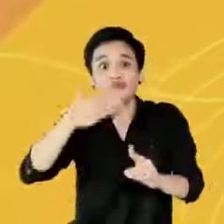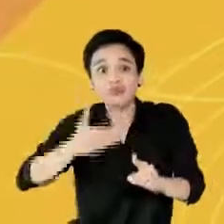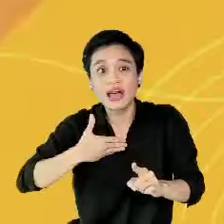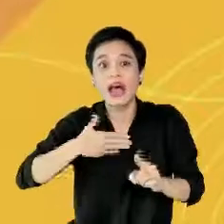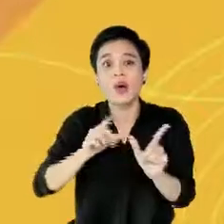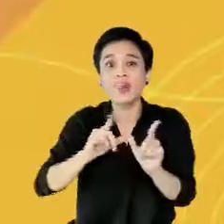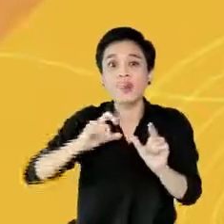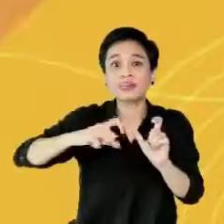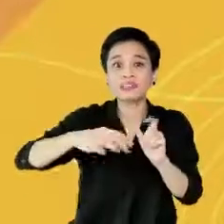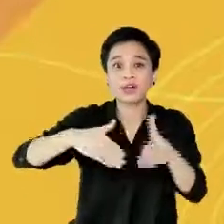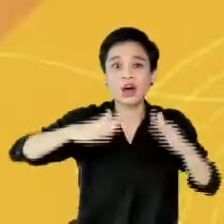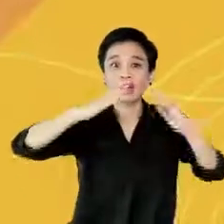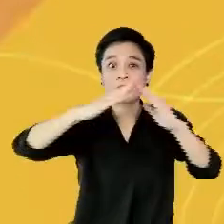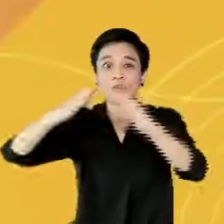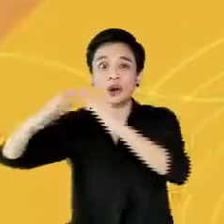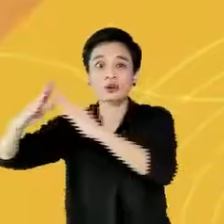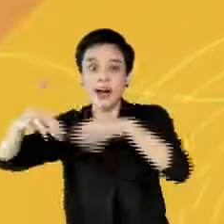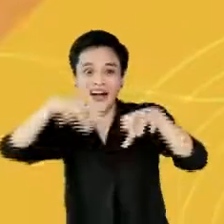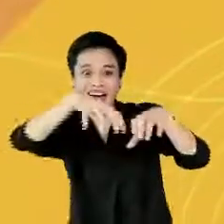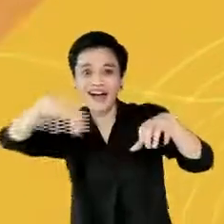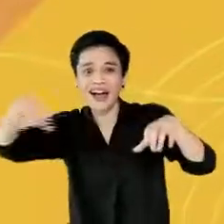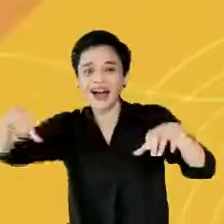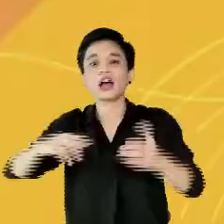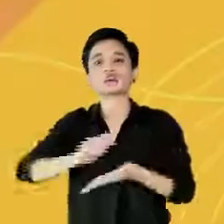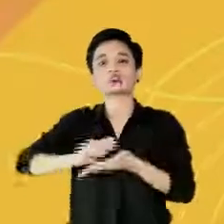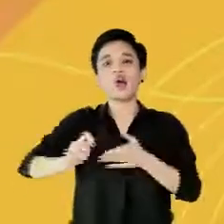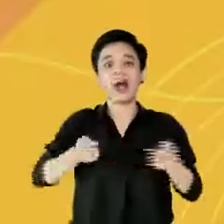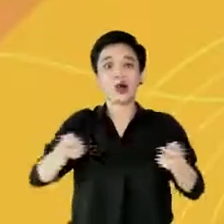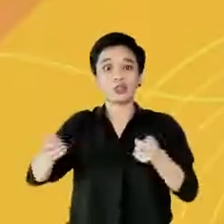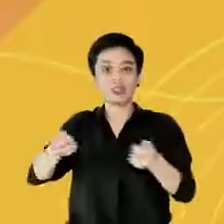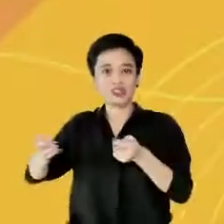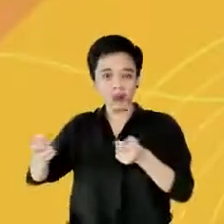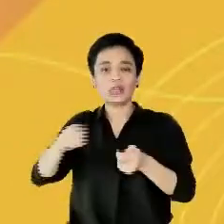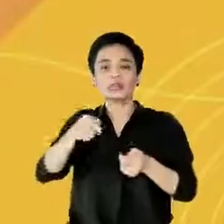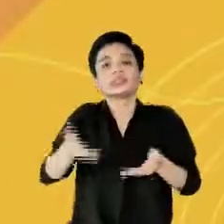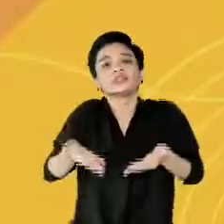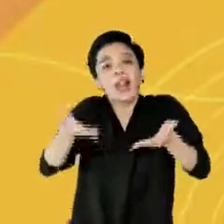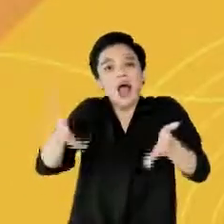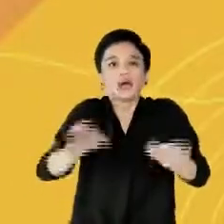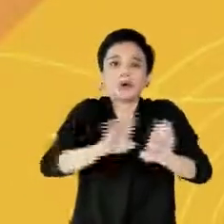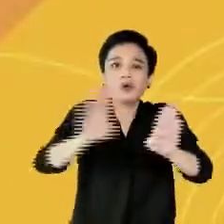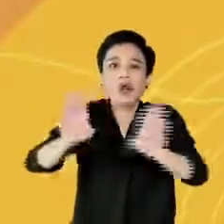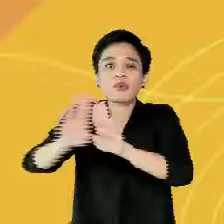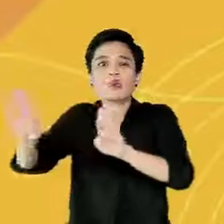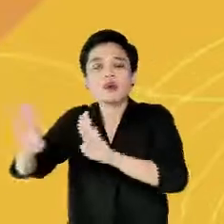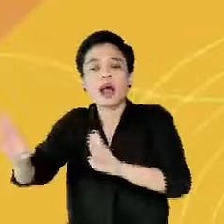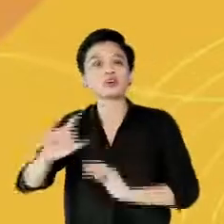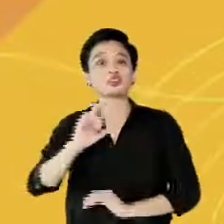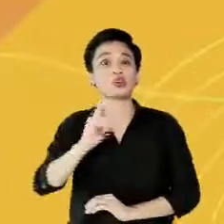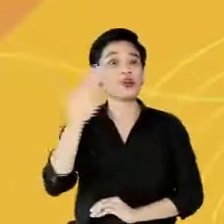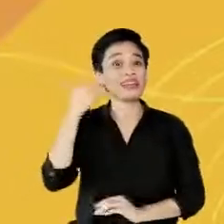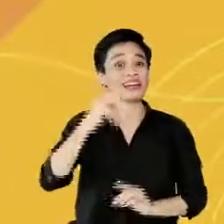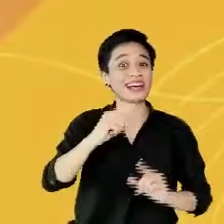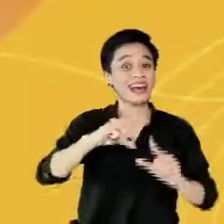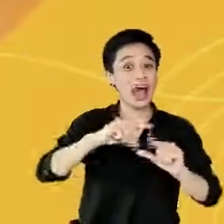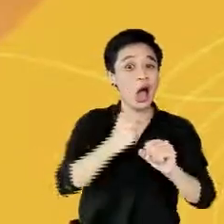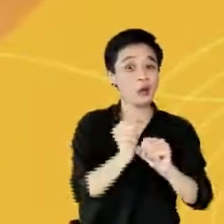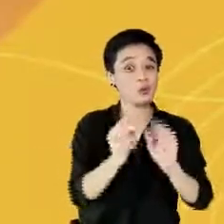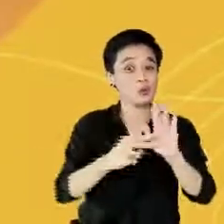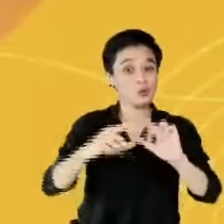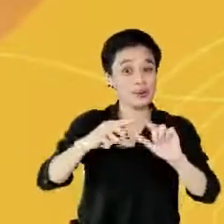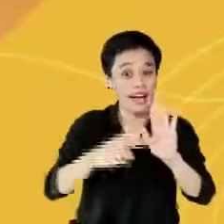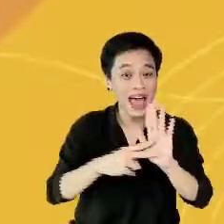yang dikelola oleh pihak sekolah di Taman Mini di Ragunan ada beberapa